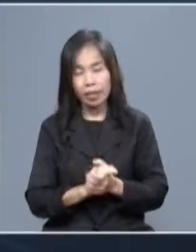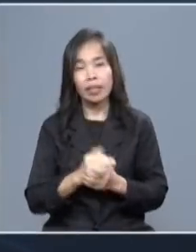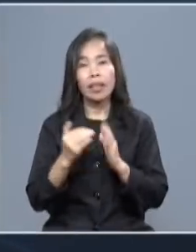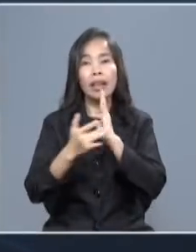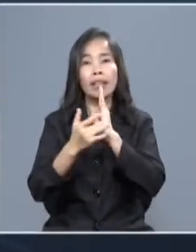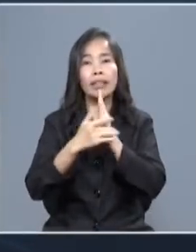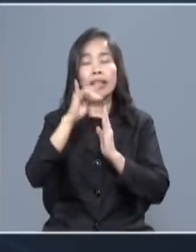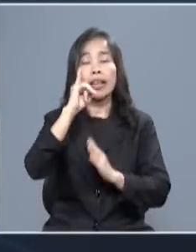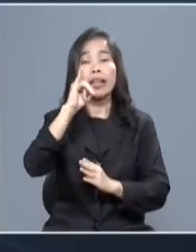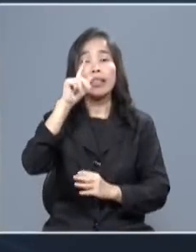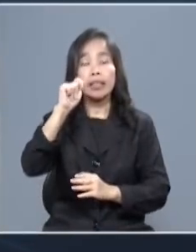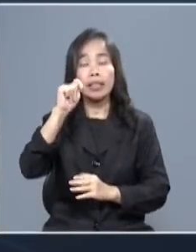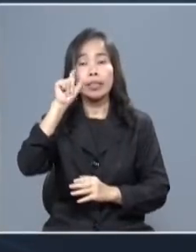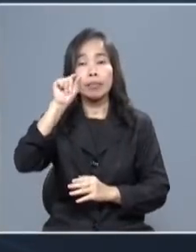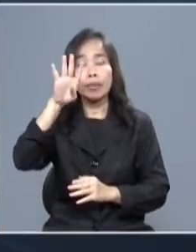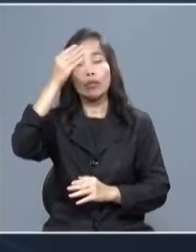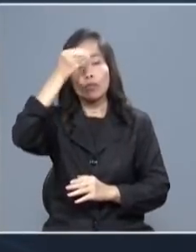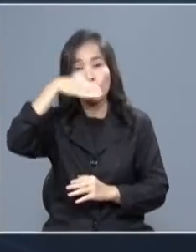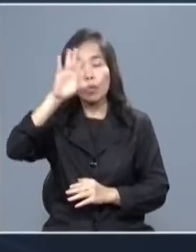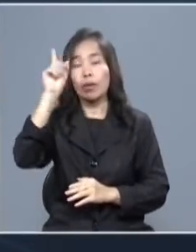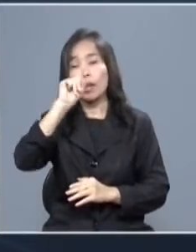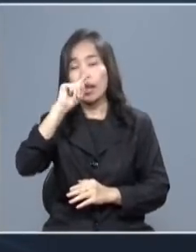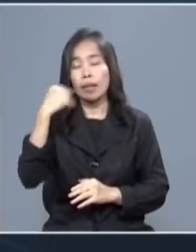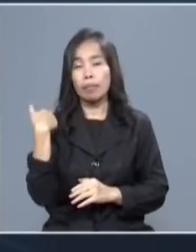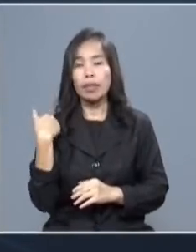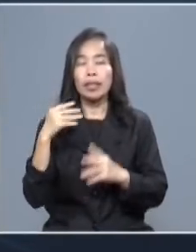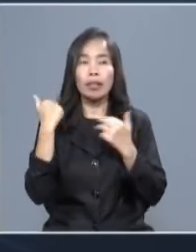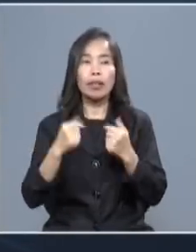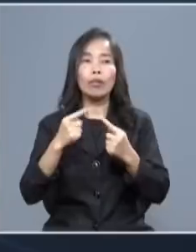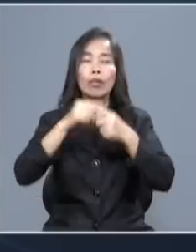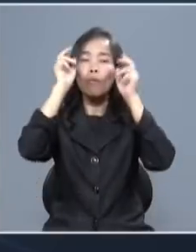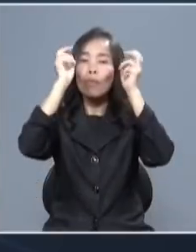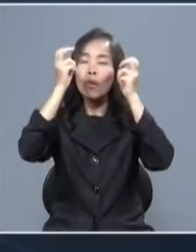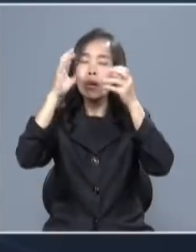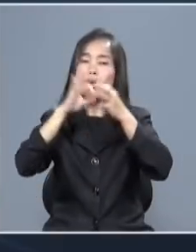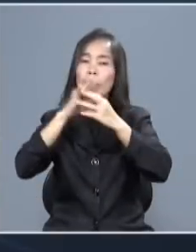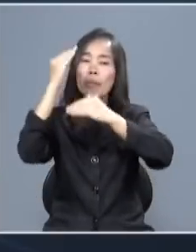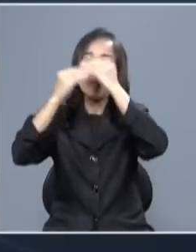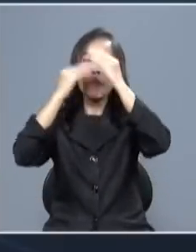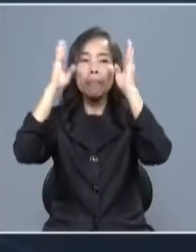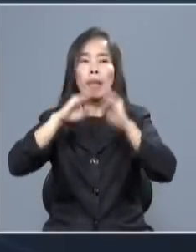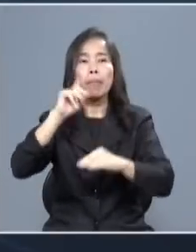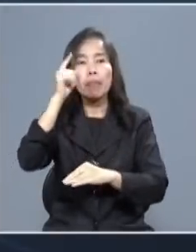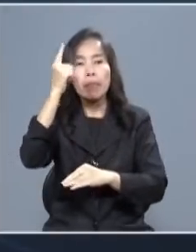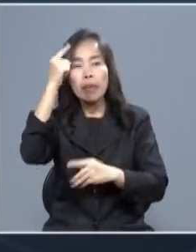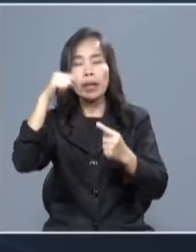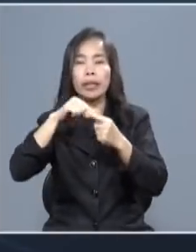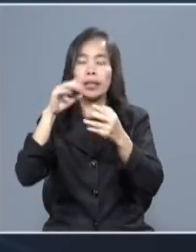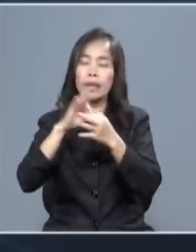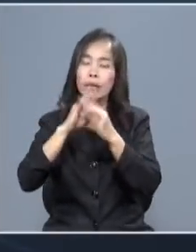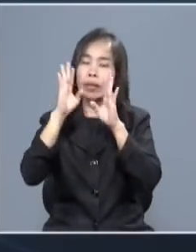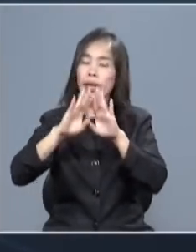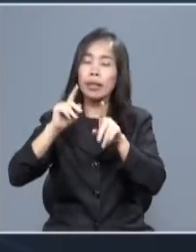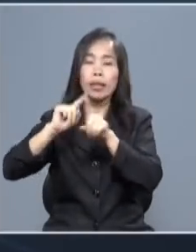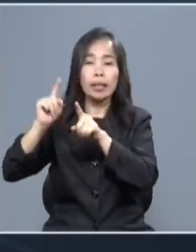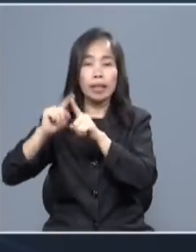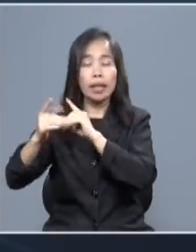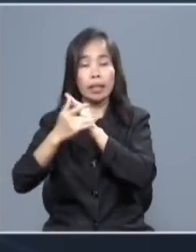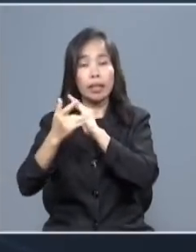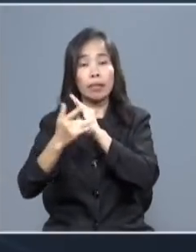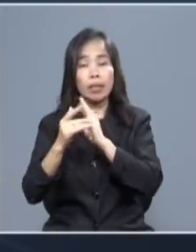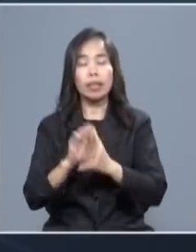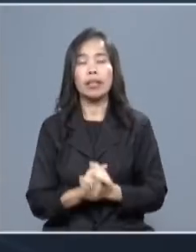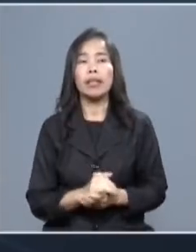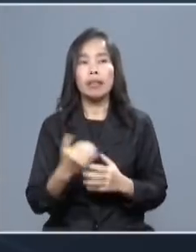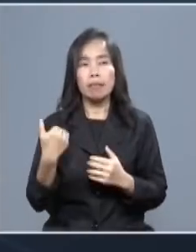ชั่วโมงและเทคโนโลยีใกล้ตัวนะคะนอกจากเราจะพูดกันถึงวิวัฒนาการของเทคโนโลยีและการใช้ให้เกิดประโยชน์แล้วนะคะอีกเรื่องหนึ่ง